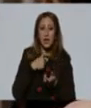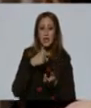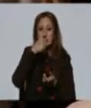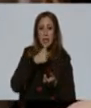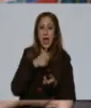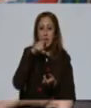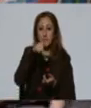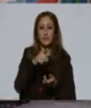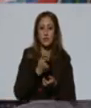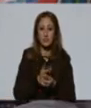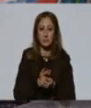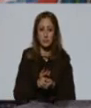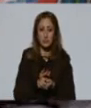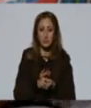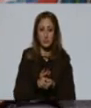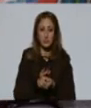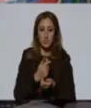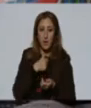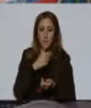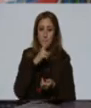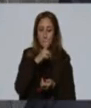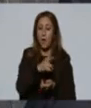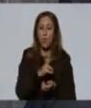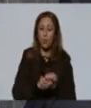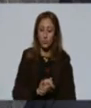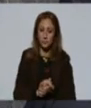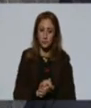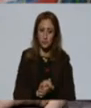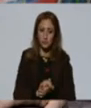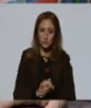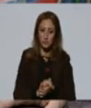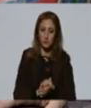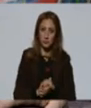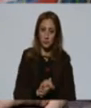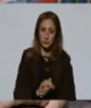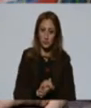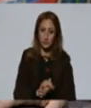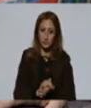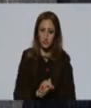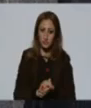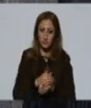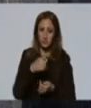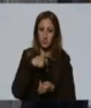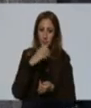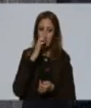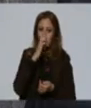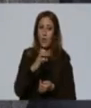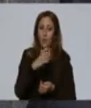كذا وانا كده اي حاجه متضايقه مني بقولها قبل ما تحصل وانت هترد بصراحه يعني في بنسبه